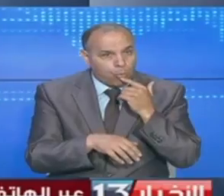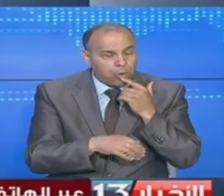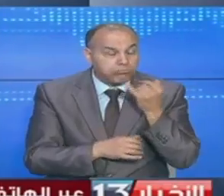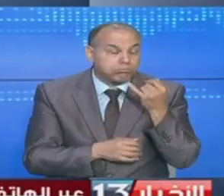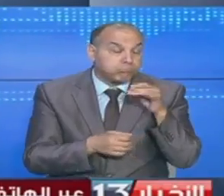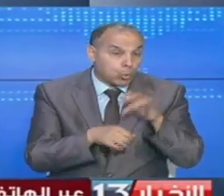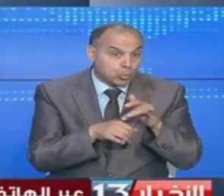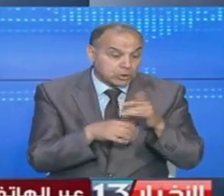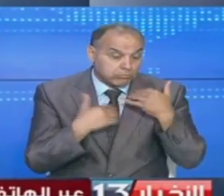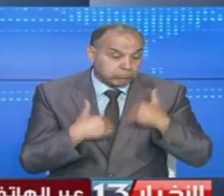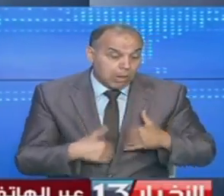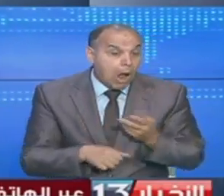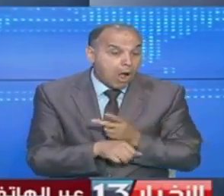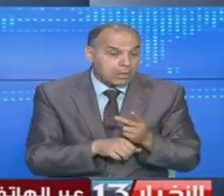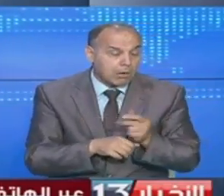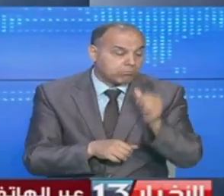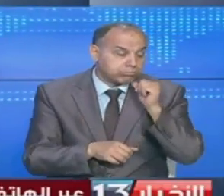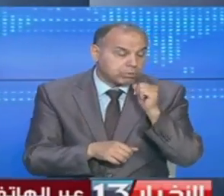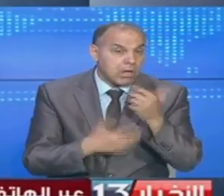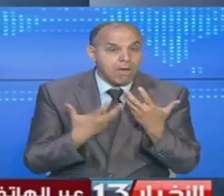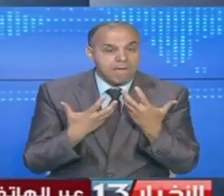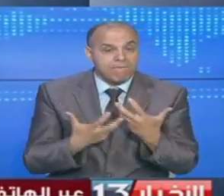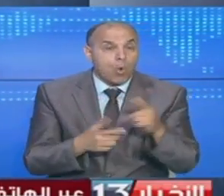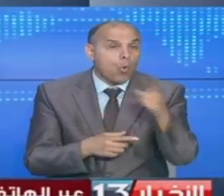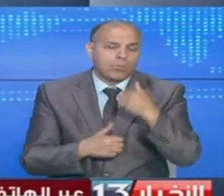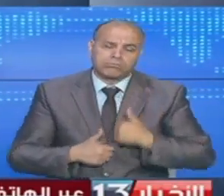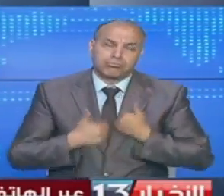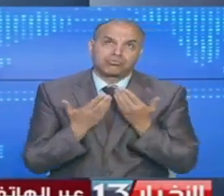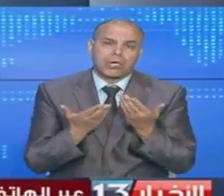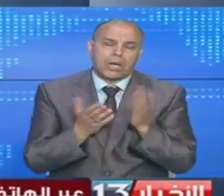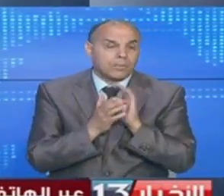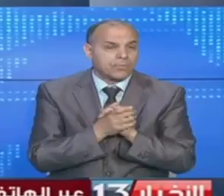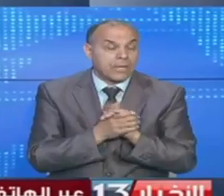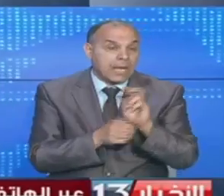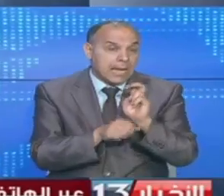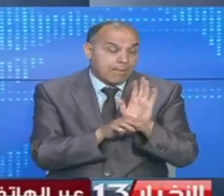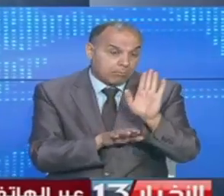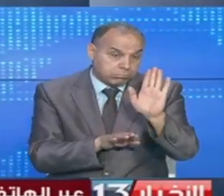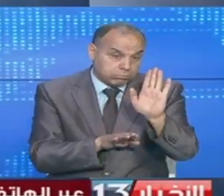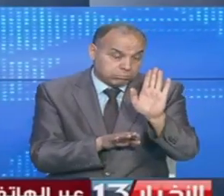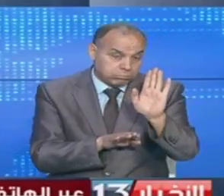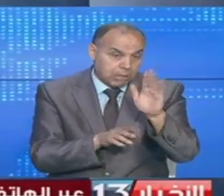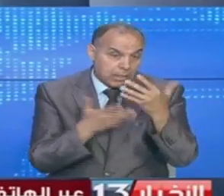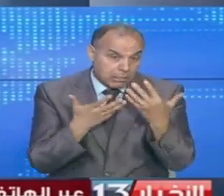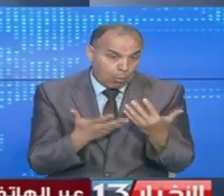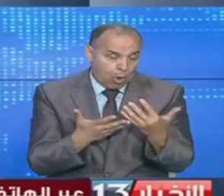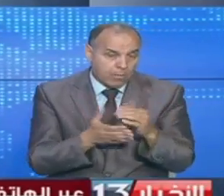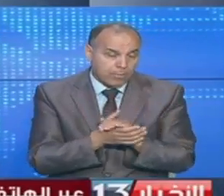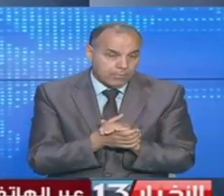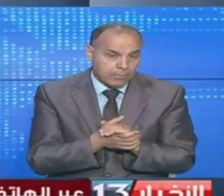مضاعفات خطيرة. نتمنى الشفاء للجميع. نعم. يبقى انه معناها حتى الحالات